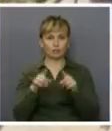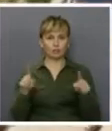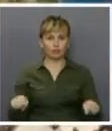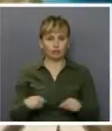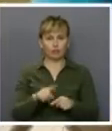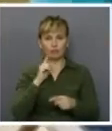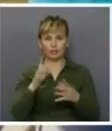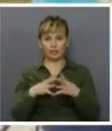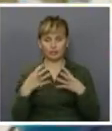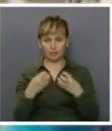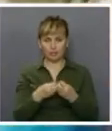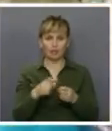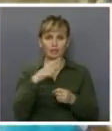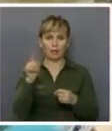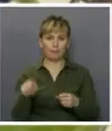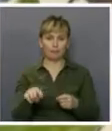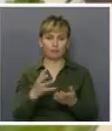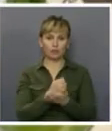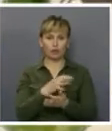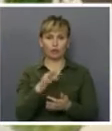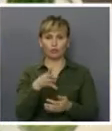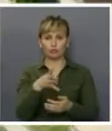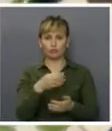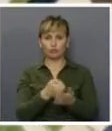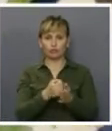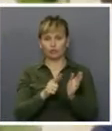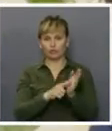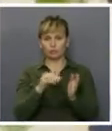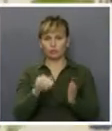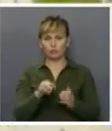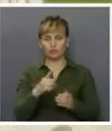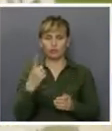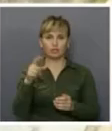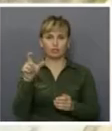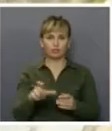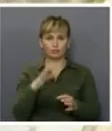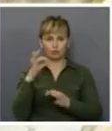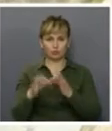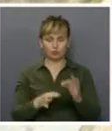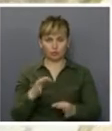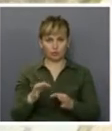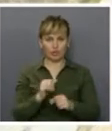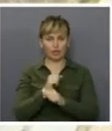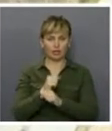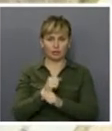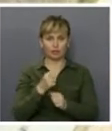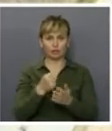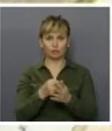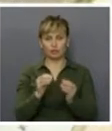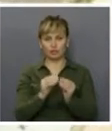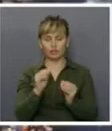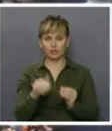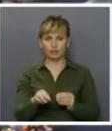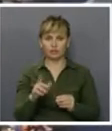семейных номерах и бунгало может обойтись от 4 тысяч до 7 тысяч тенге с человека в сутки, на базах отдыха до 10 тысяч